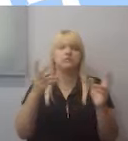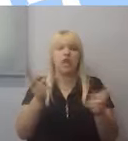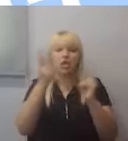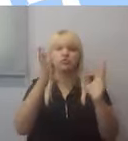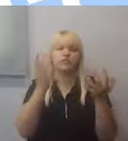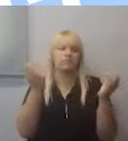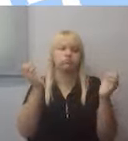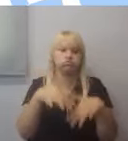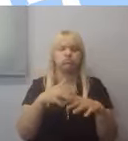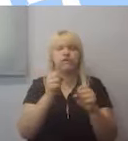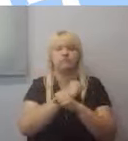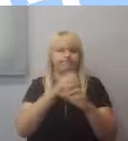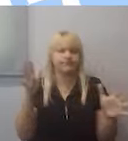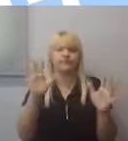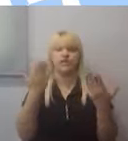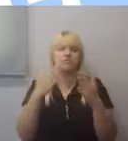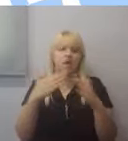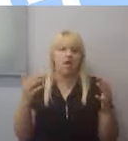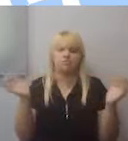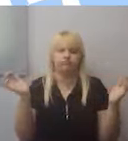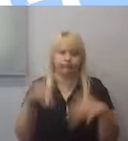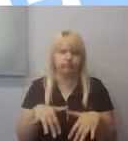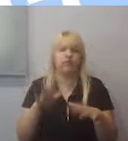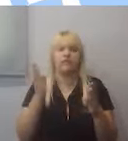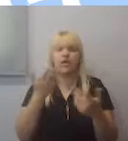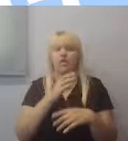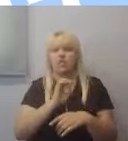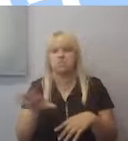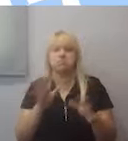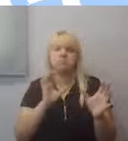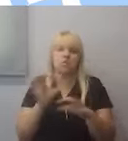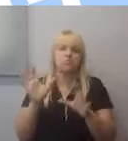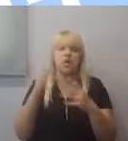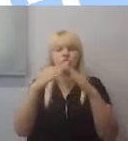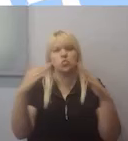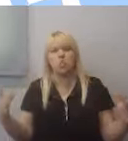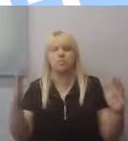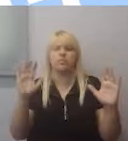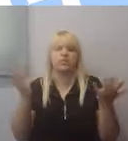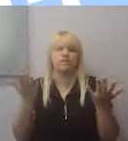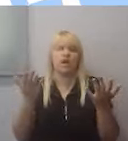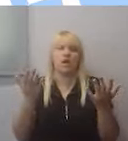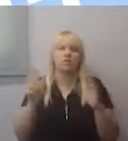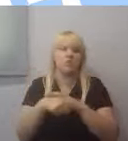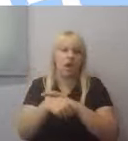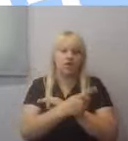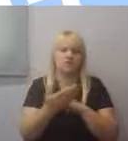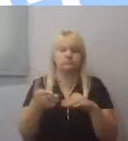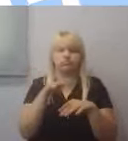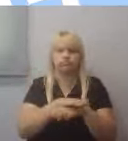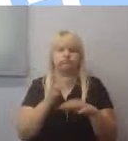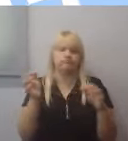vai teiksim tur kur nav parūpējušies vai nu par jumtu vai par pagraba pārsegumu vai kādām citām